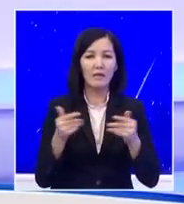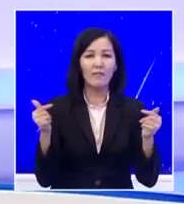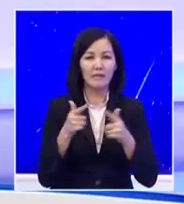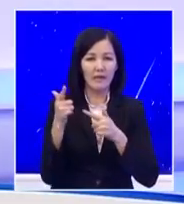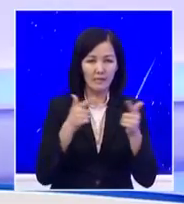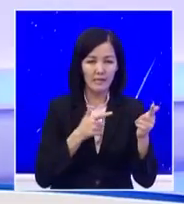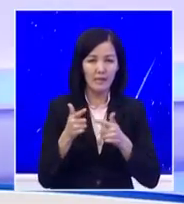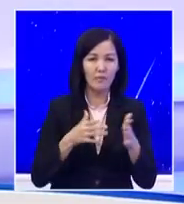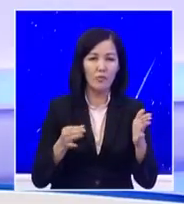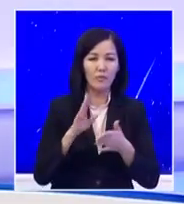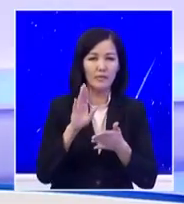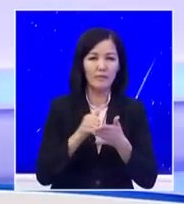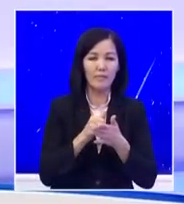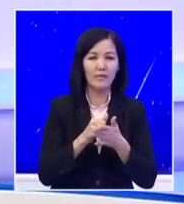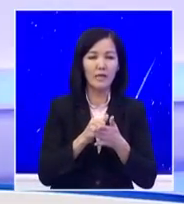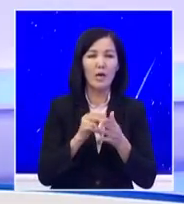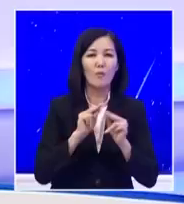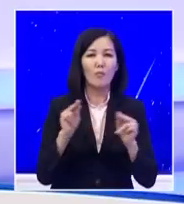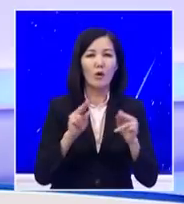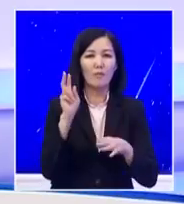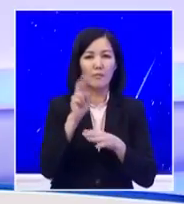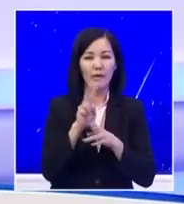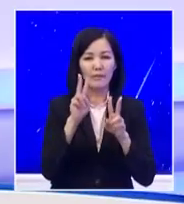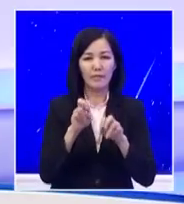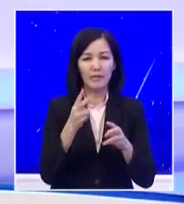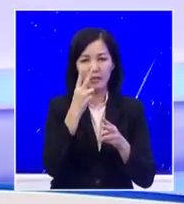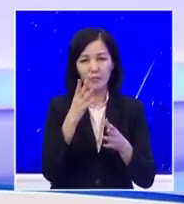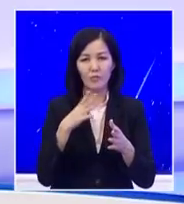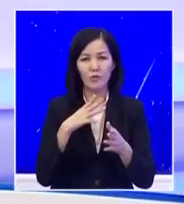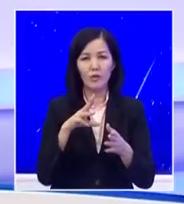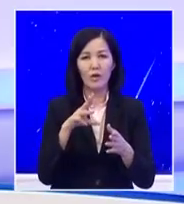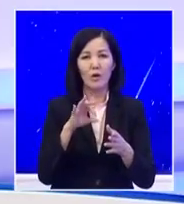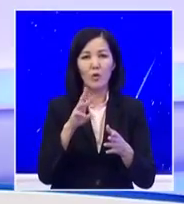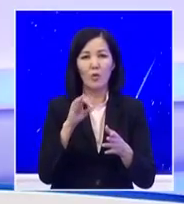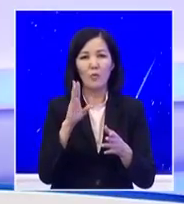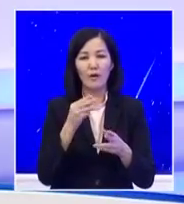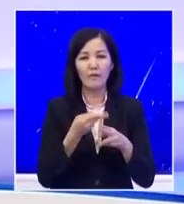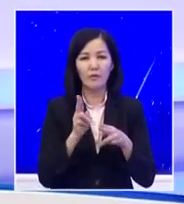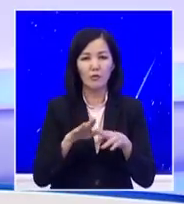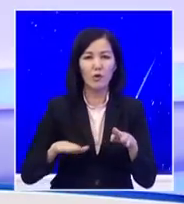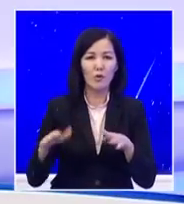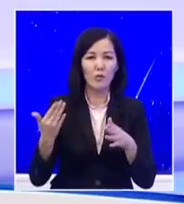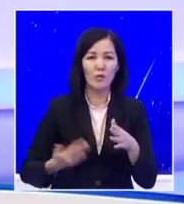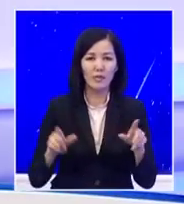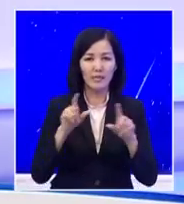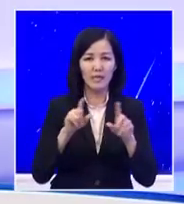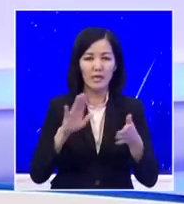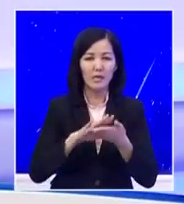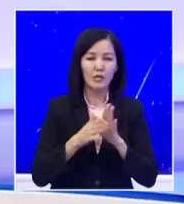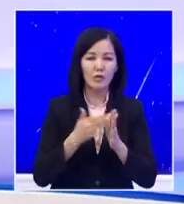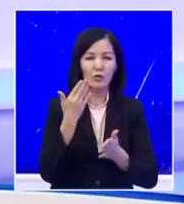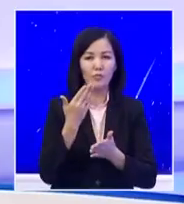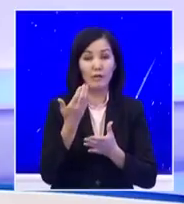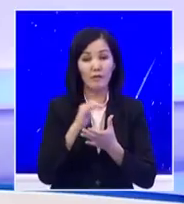бе? Облыстың бас мұғалімі арнайы барып тексеріп көрді. Майгүл Омарова сондай-ақ өлкедегі әлеуметтік нысандардың жай-күйімен